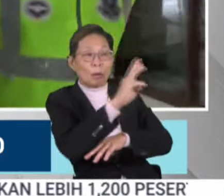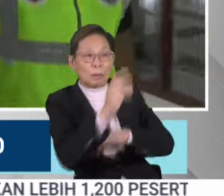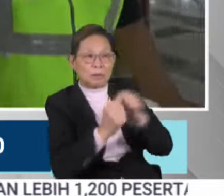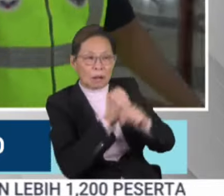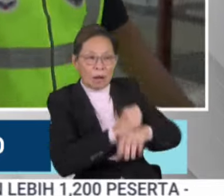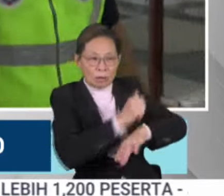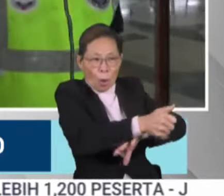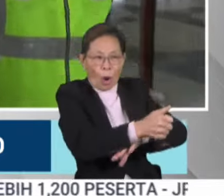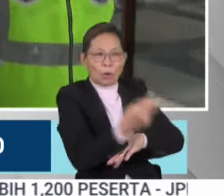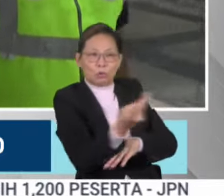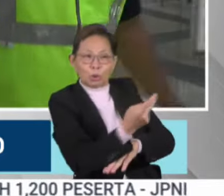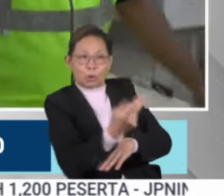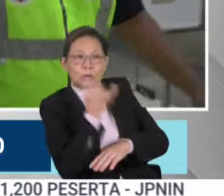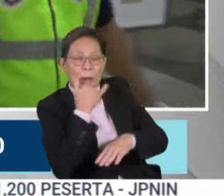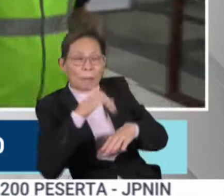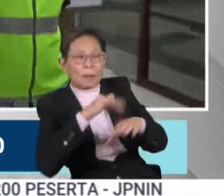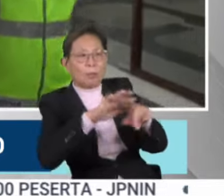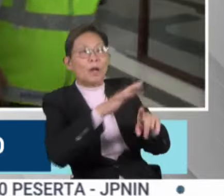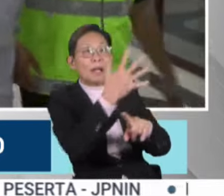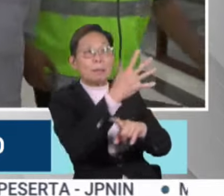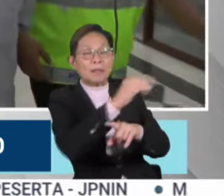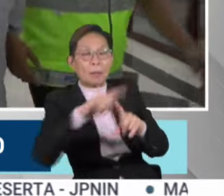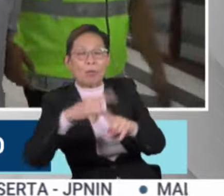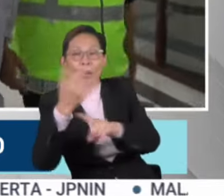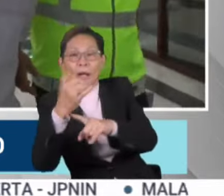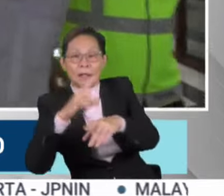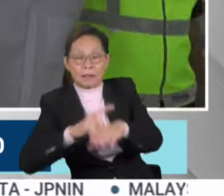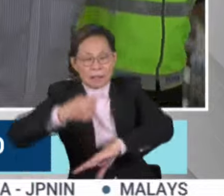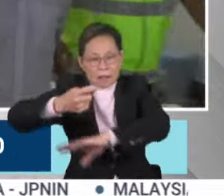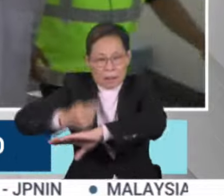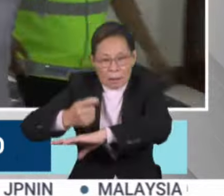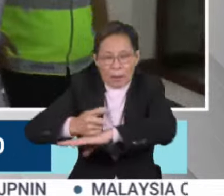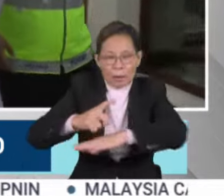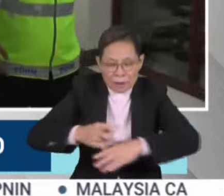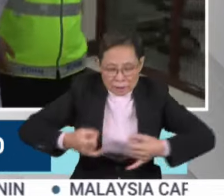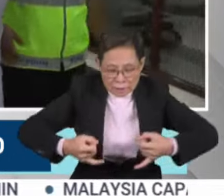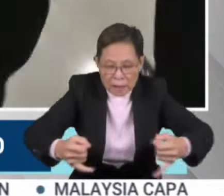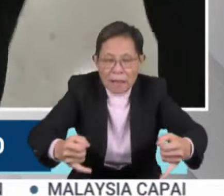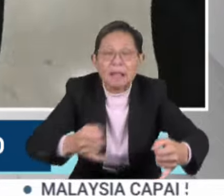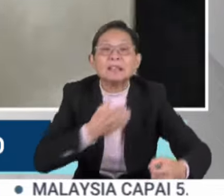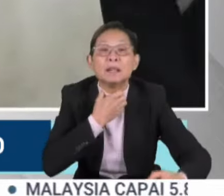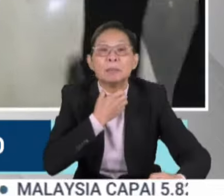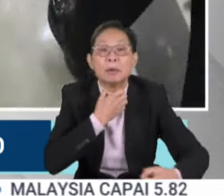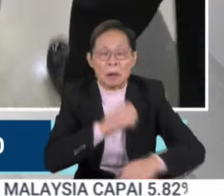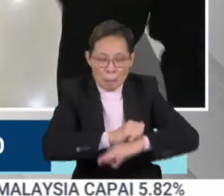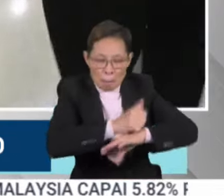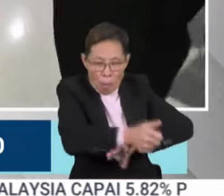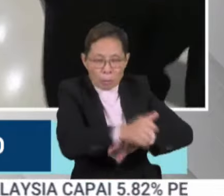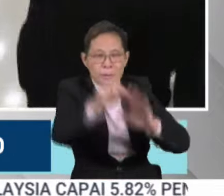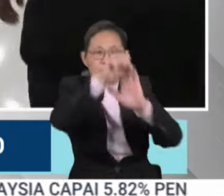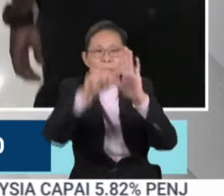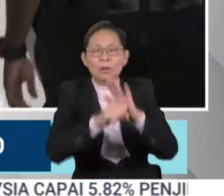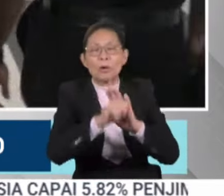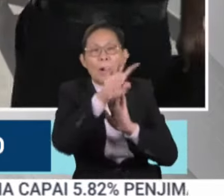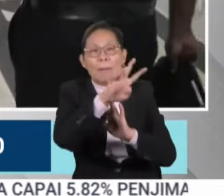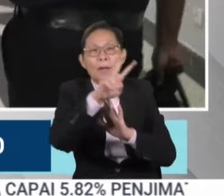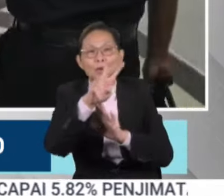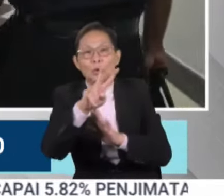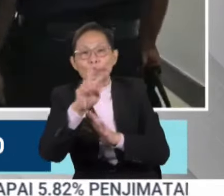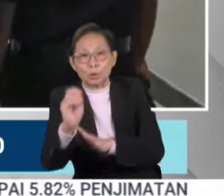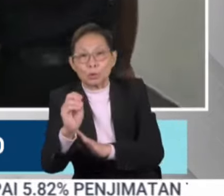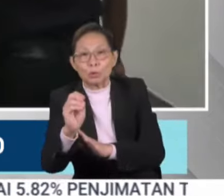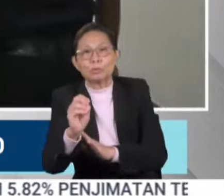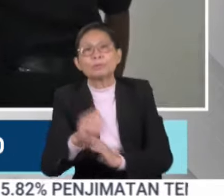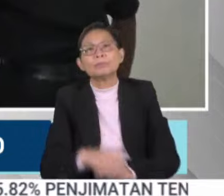melakukan kedua-dua kesalahan pada Mei dan Jun lalu di sebuah tokong di Jalan Ipoh. Kes didakwa di bawah Seksyen 420